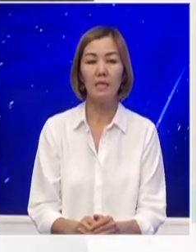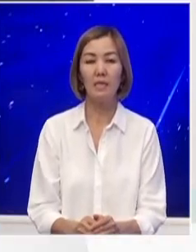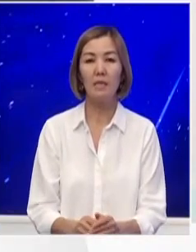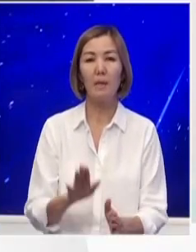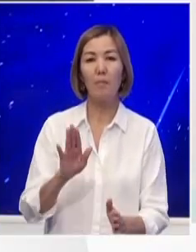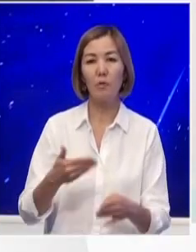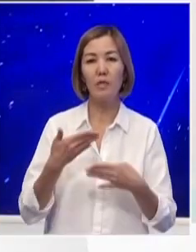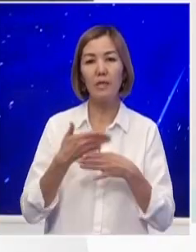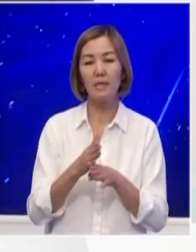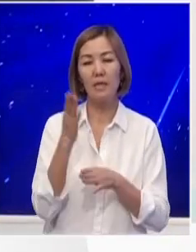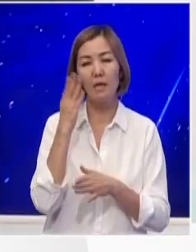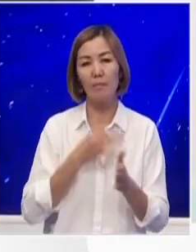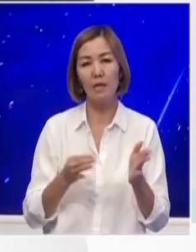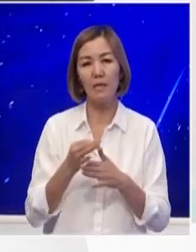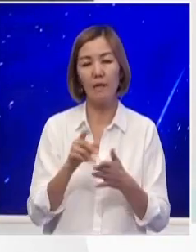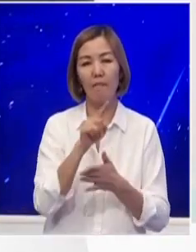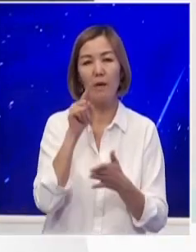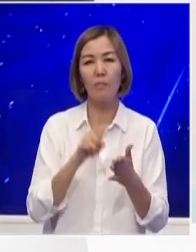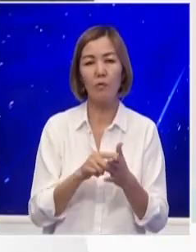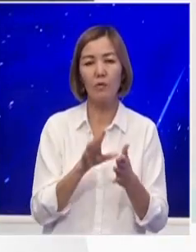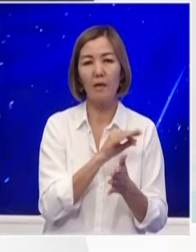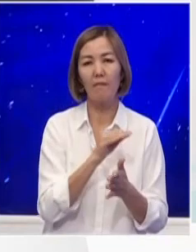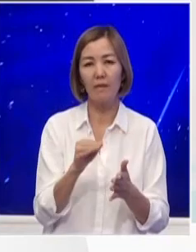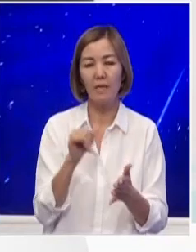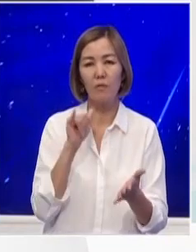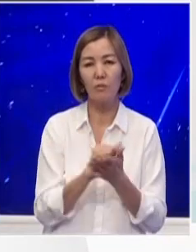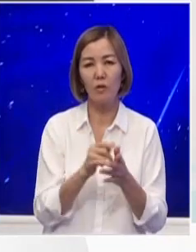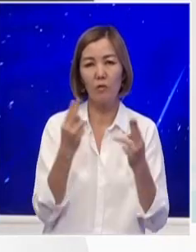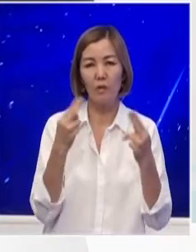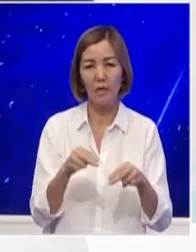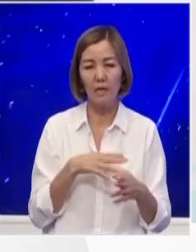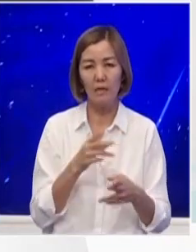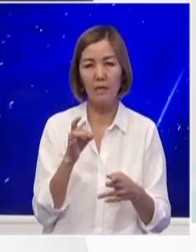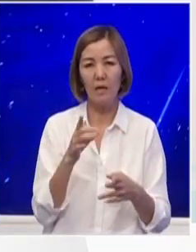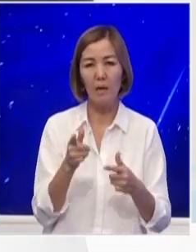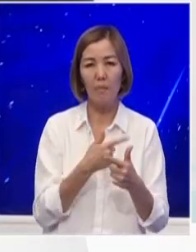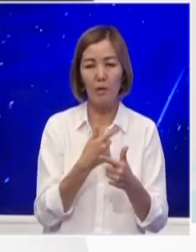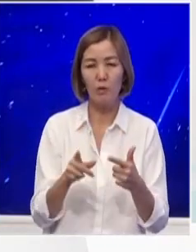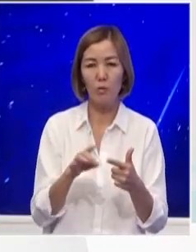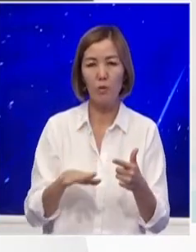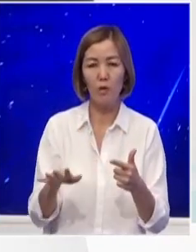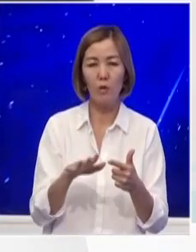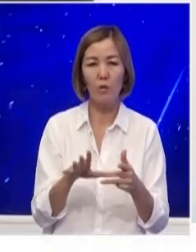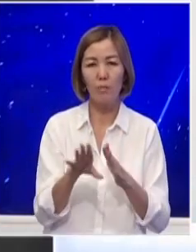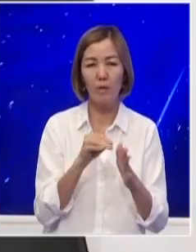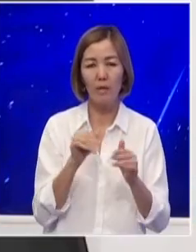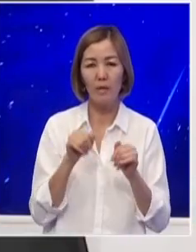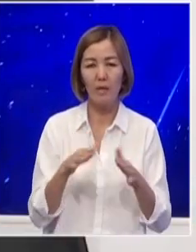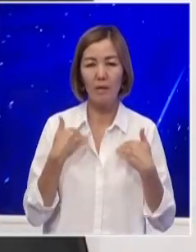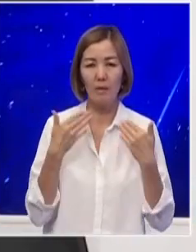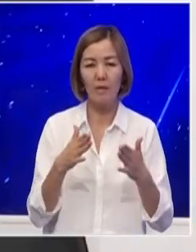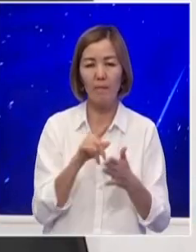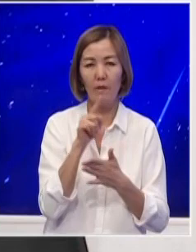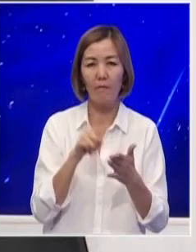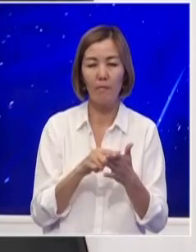После разделения Алматинской области встал вопрос об официальном установлении границ между двумя регионами. Депутатами маслихата были приняты рекомендации по